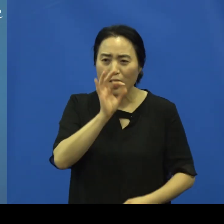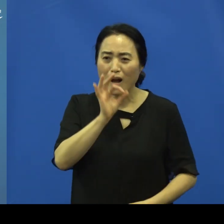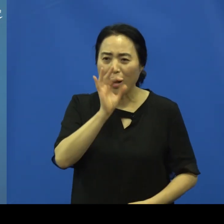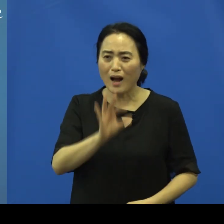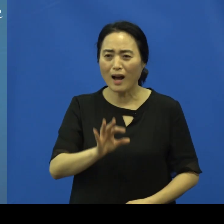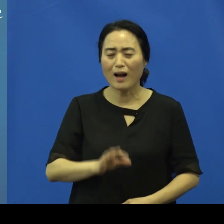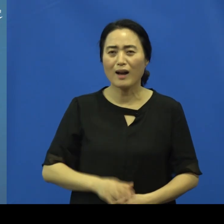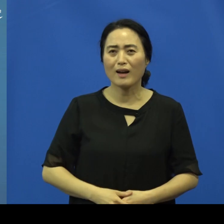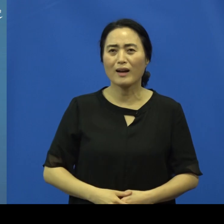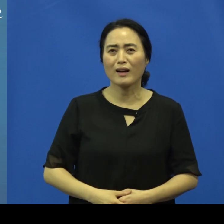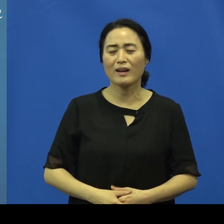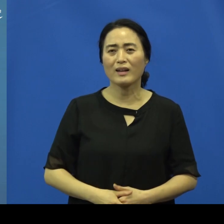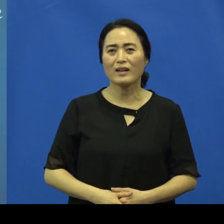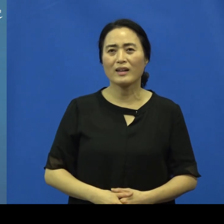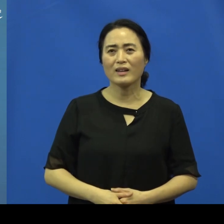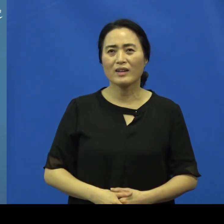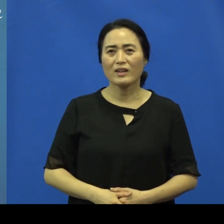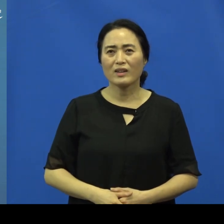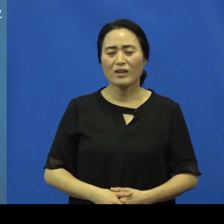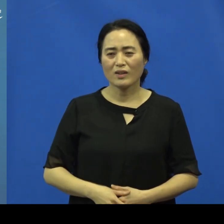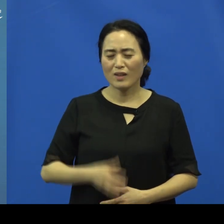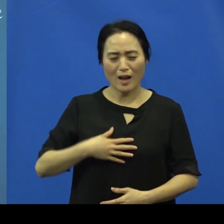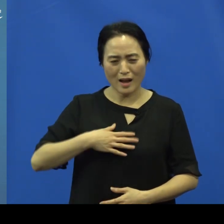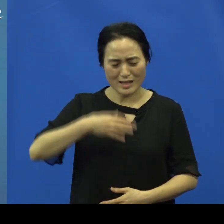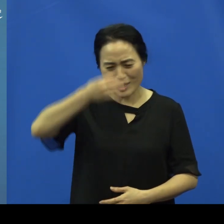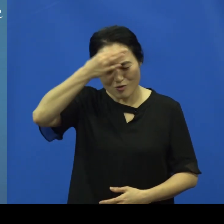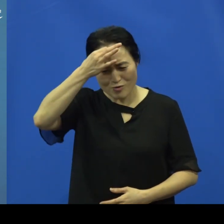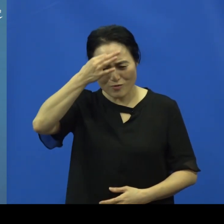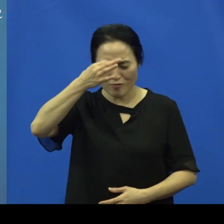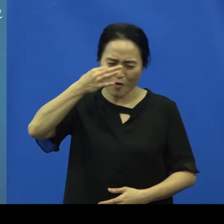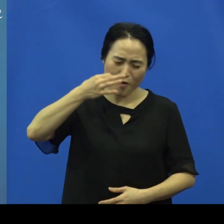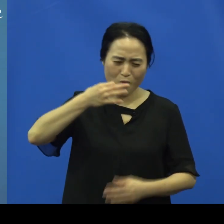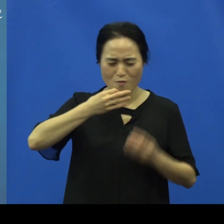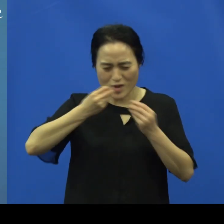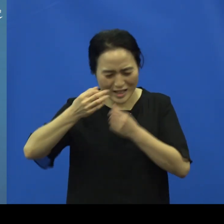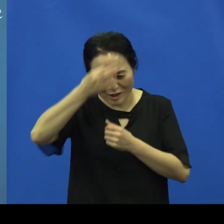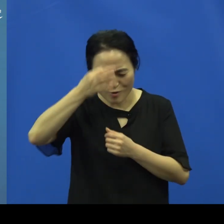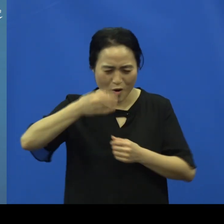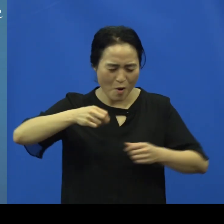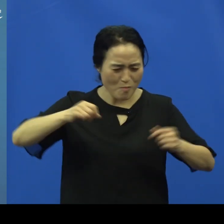자 앞에서는 무기력한 거예요. 어떤 실력도 안 통해요.